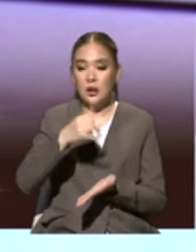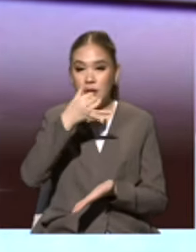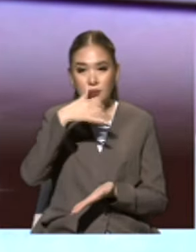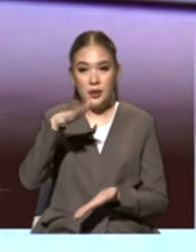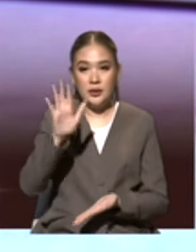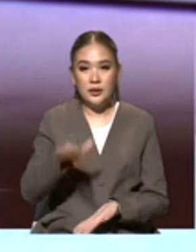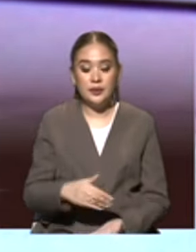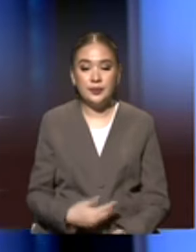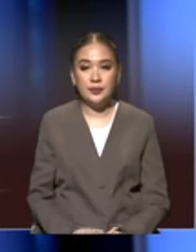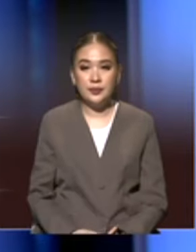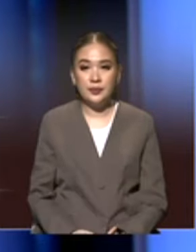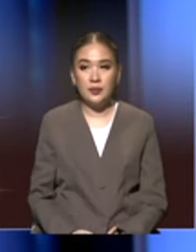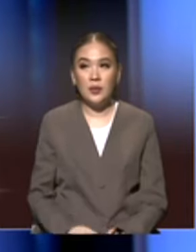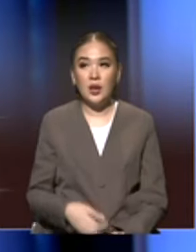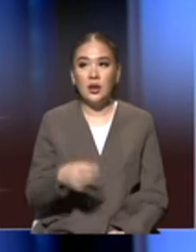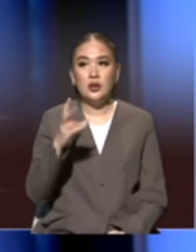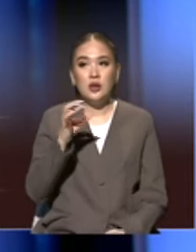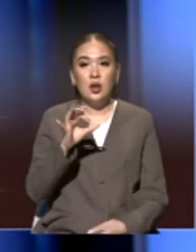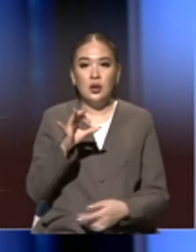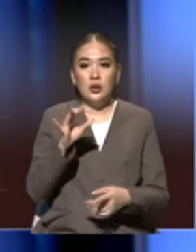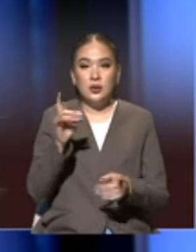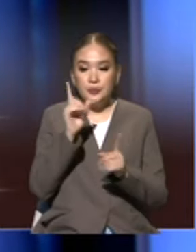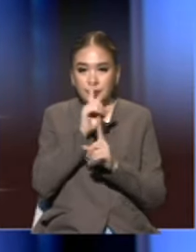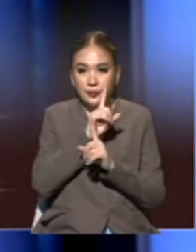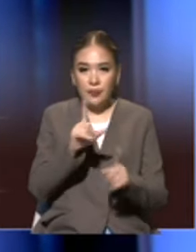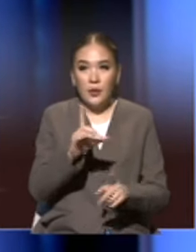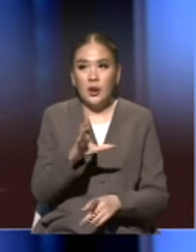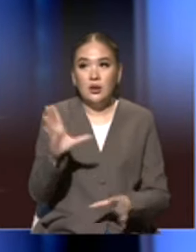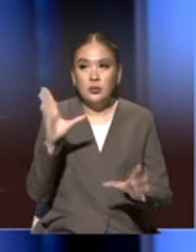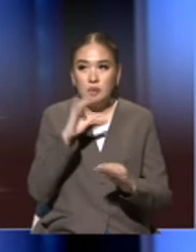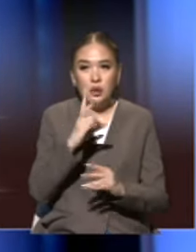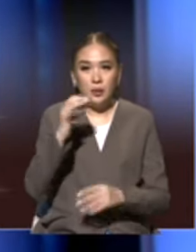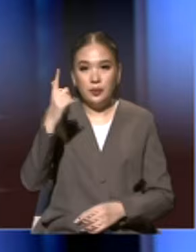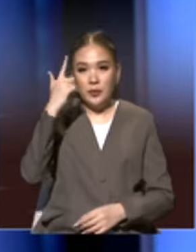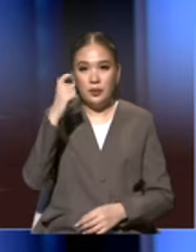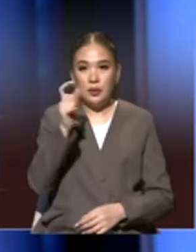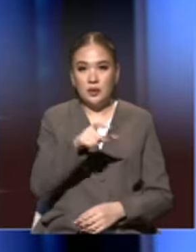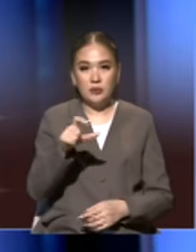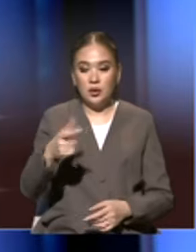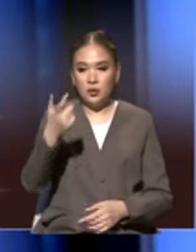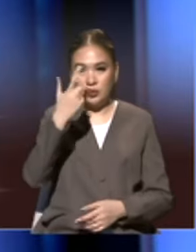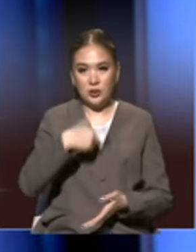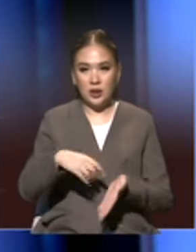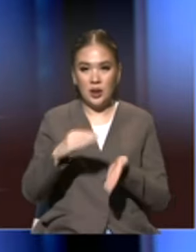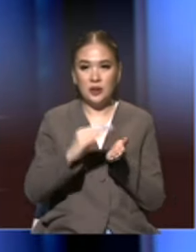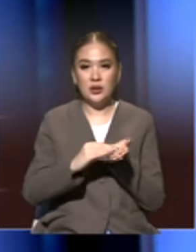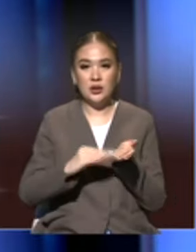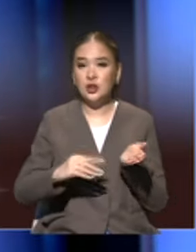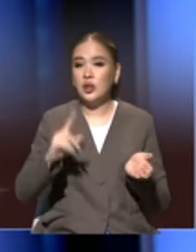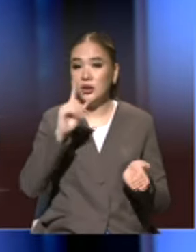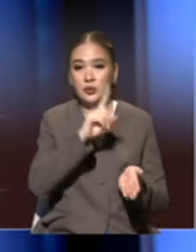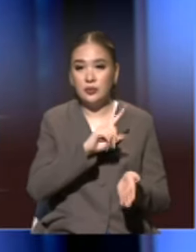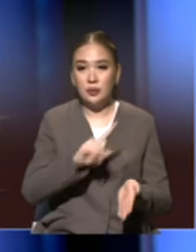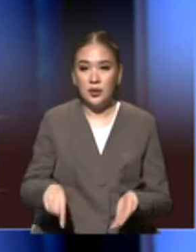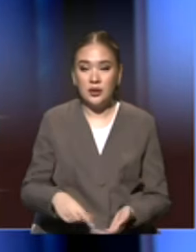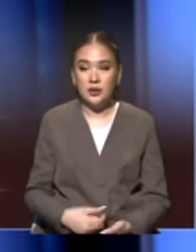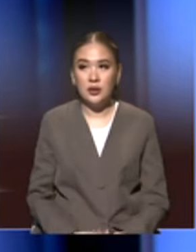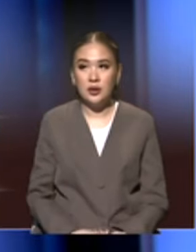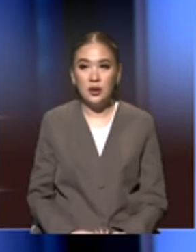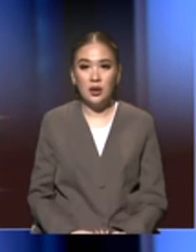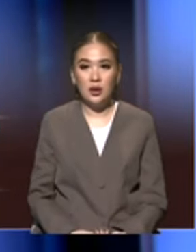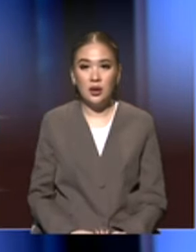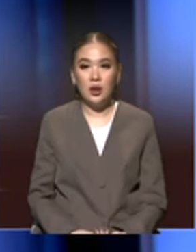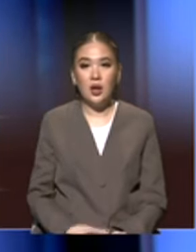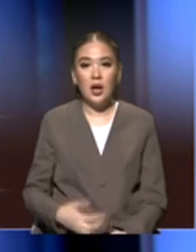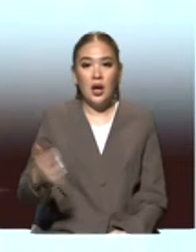ол өте сирек жағдай, өйткені ешқандай адам оны біле тұра өзіне компания жазбайды өзін. Сонымен қатар мына қара тілім деп отырмыз ғой.